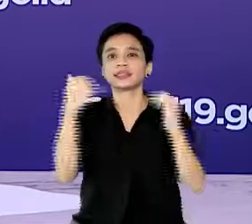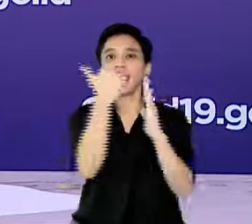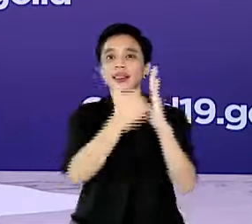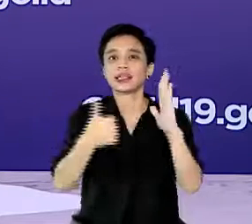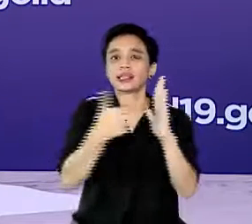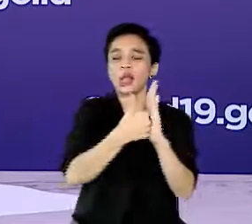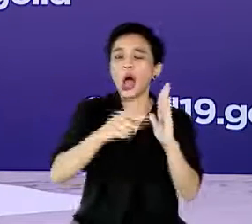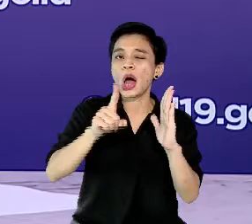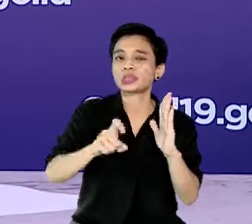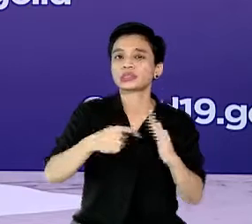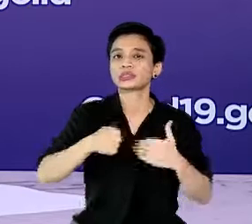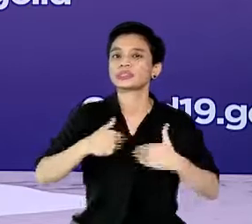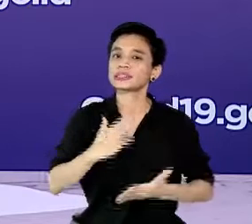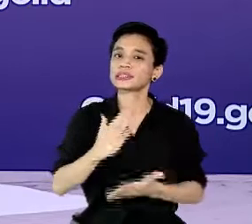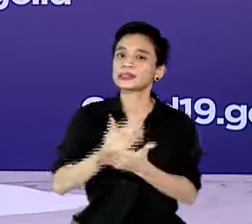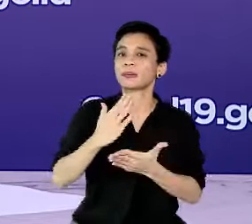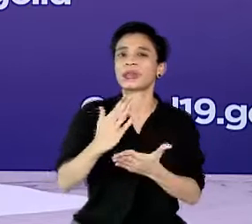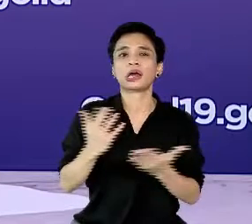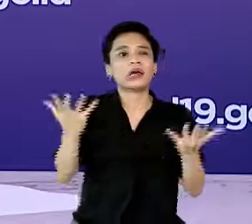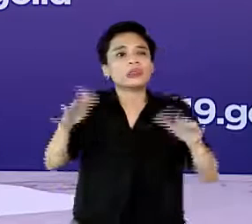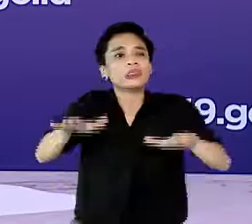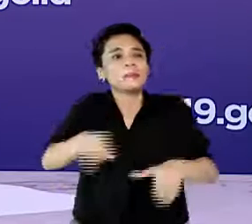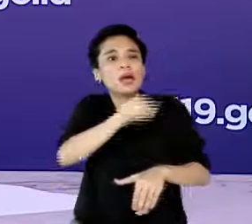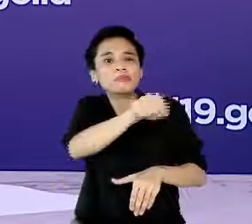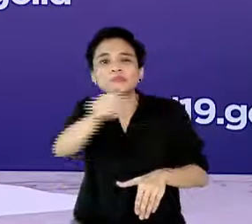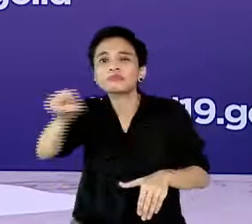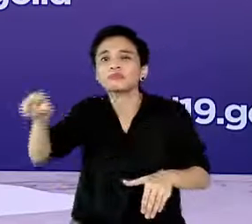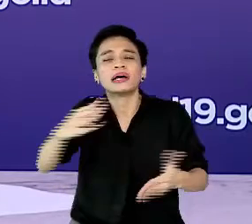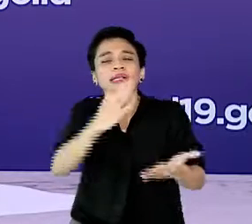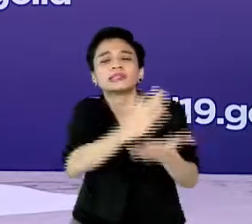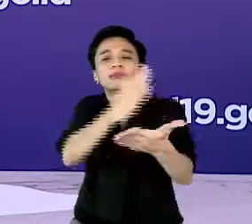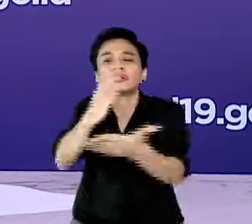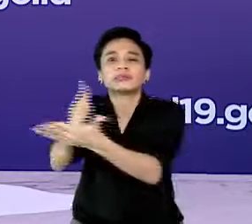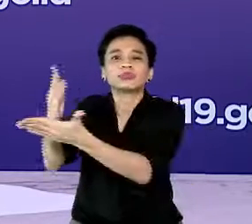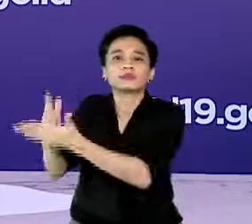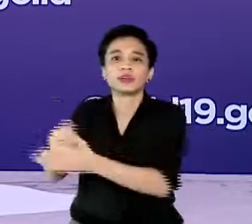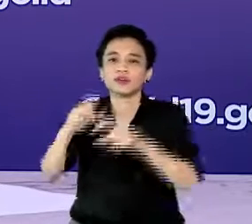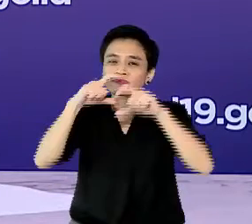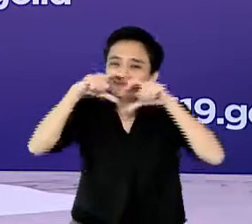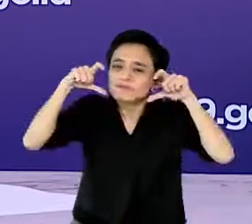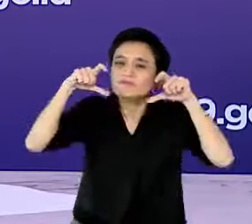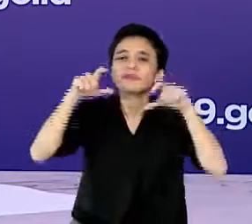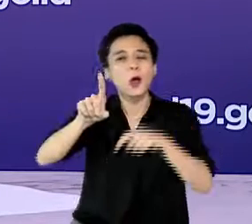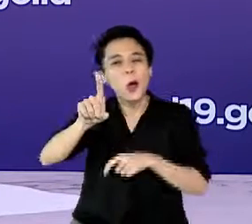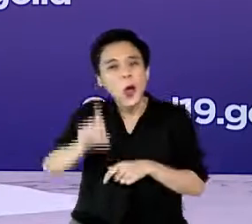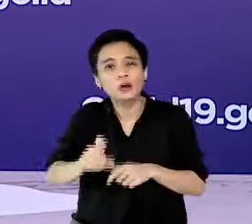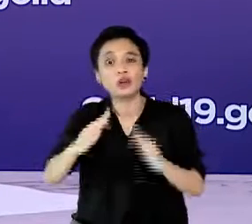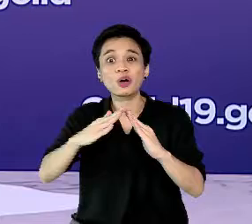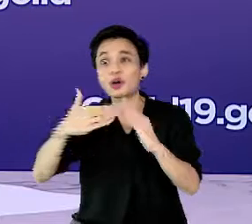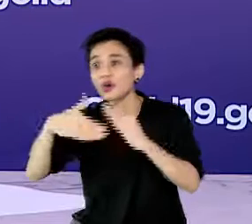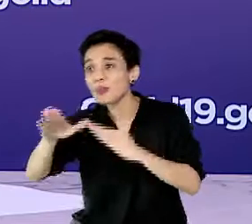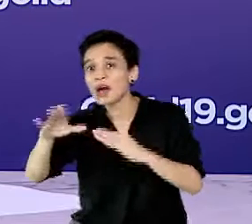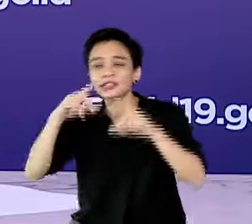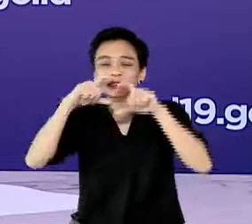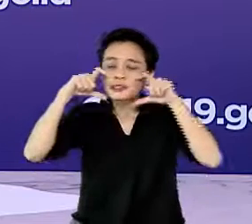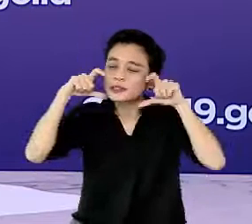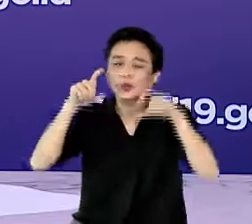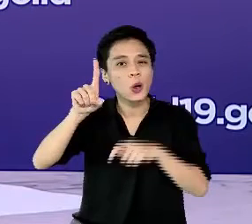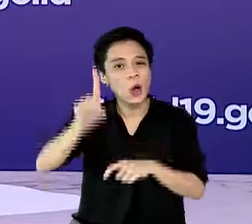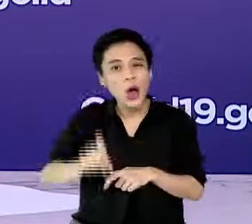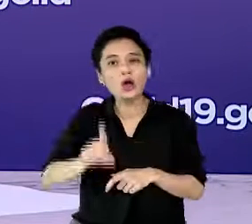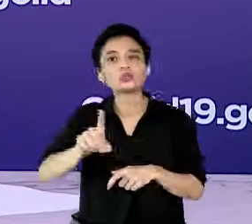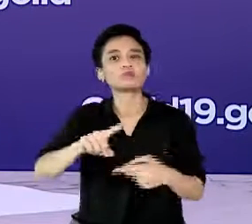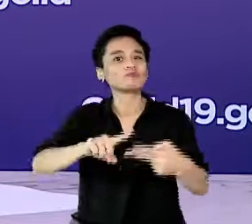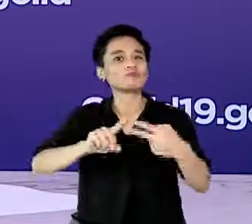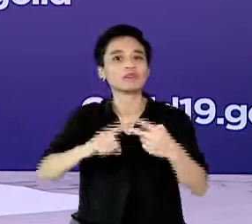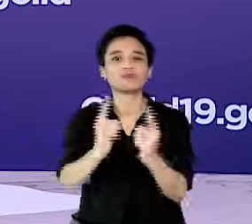sedih siplin mungkin dimanapun kita berada selalu gunakan masker saat di luar rumah maupun di tempat umum